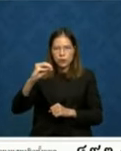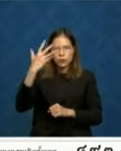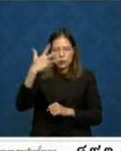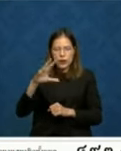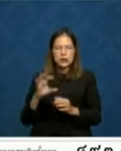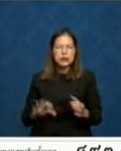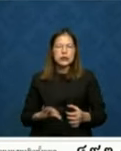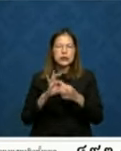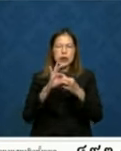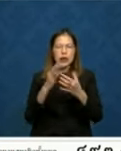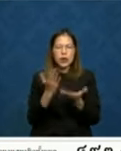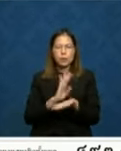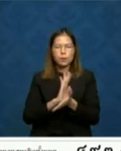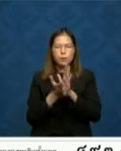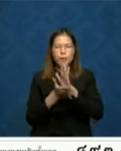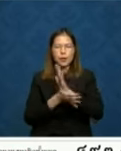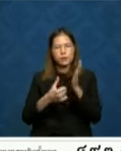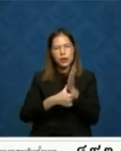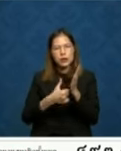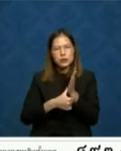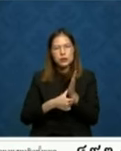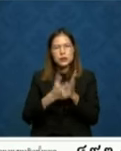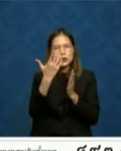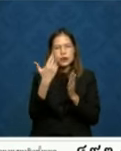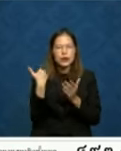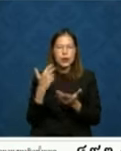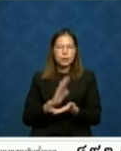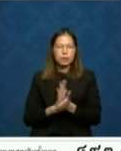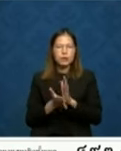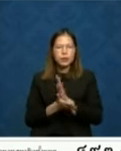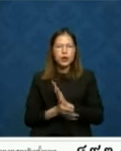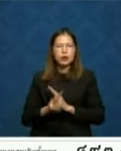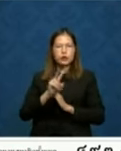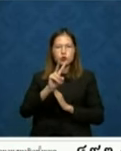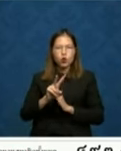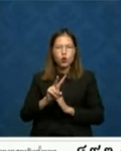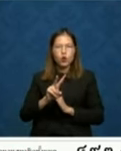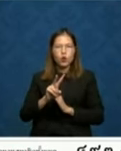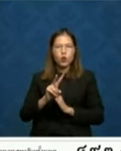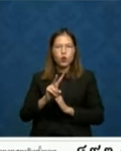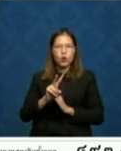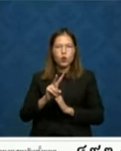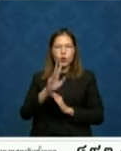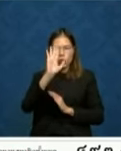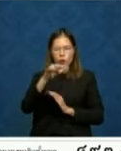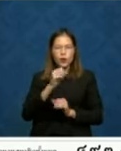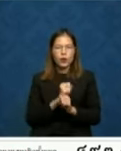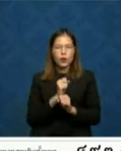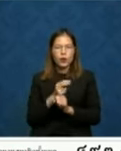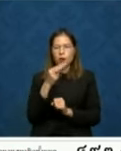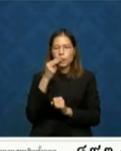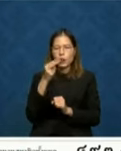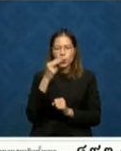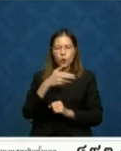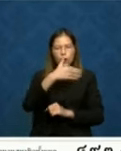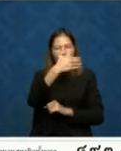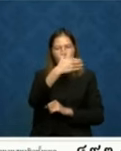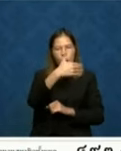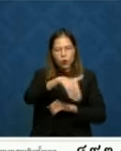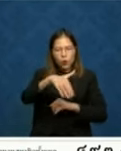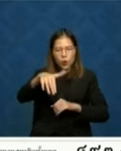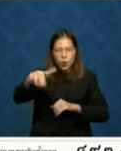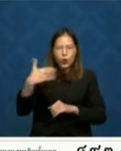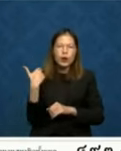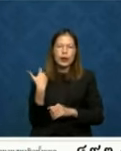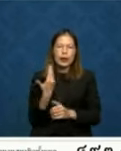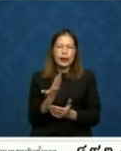ของการปรับอัตราภาษีเป็น2ระดับ2อัตราด้วยกันทำให้บุหรี่นอกเนี่ยค่ะลดราคา